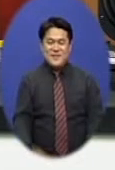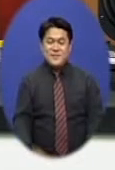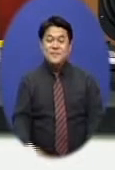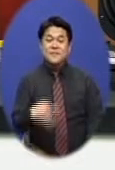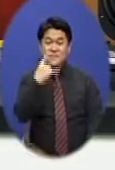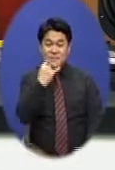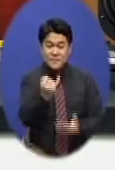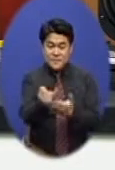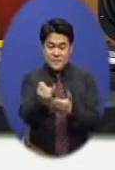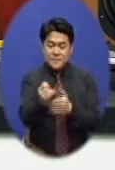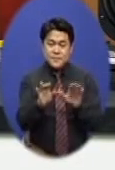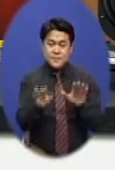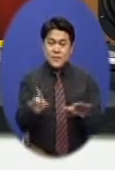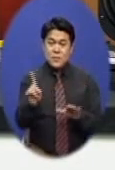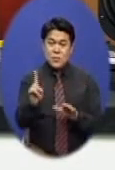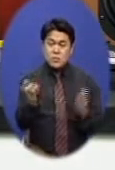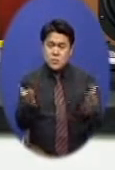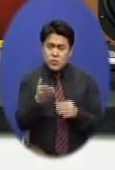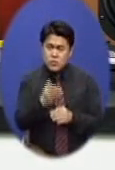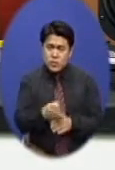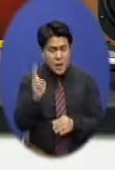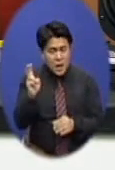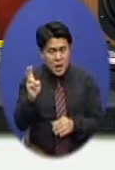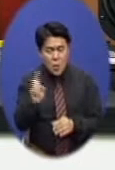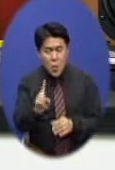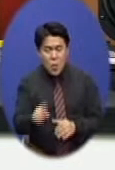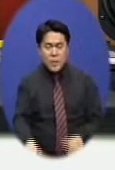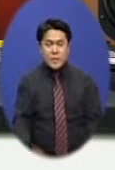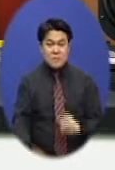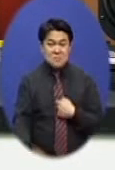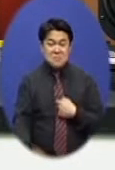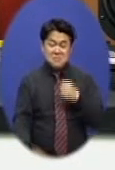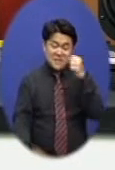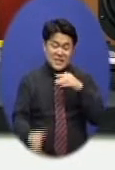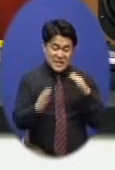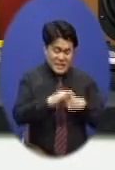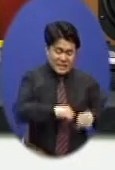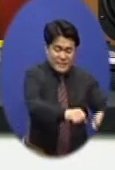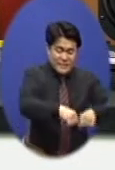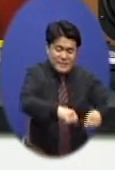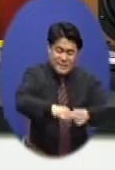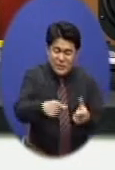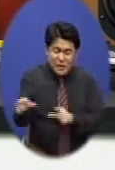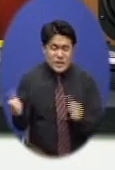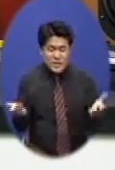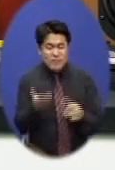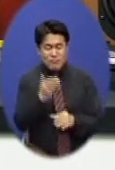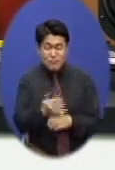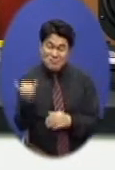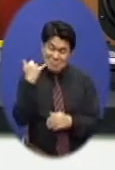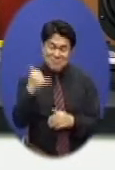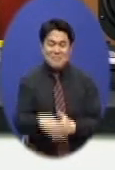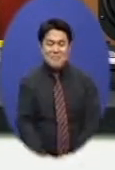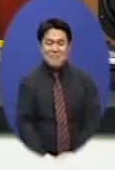네, 어머니. 네. 지금 뭐 하다가 전화 받으신 건가요? 뭐 집안일 하다가 받았습니다. 집에 계셨구나. 아,